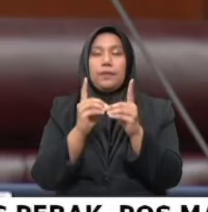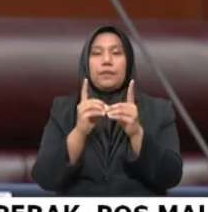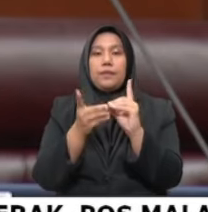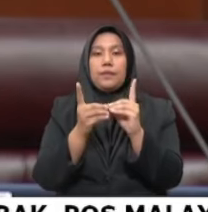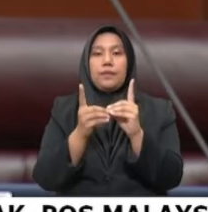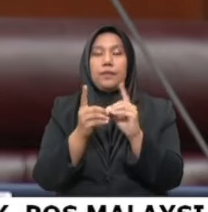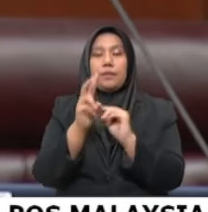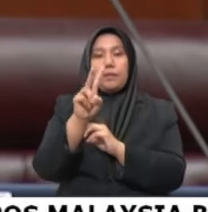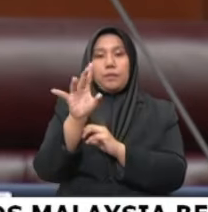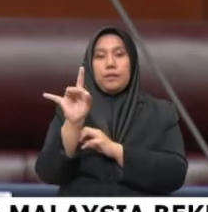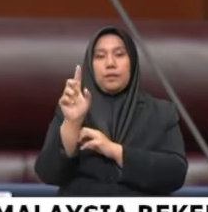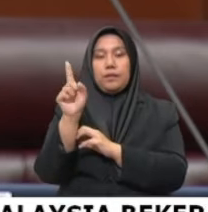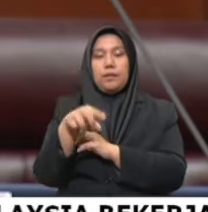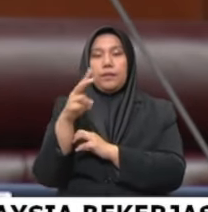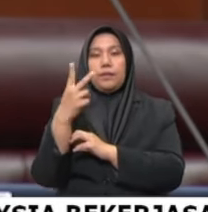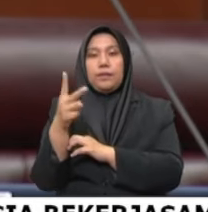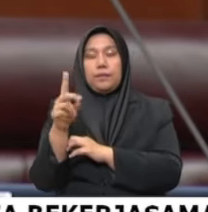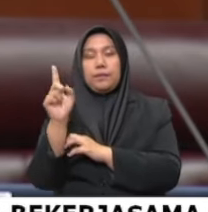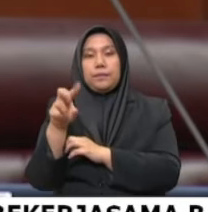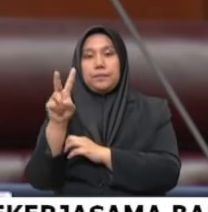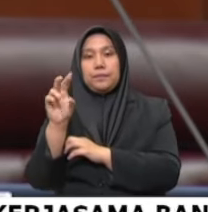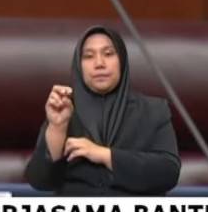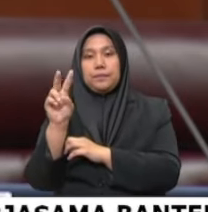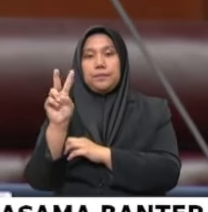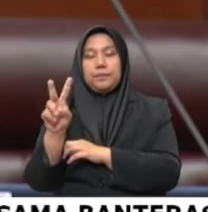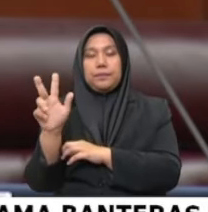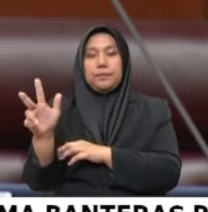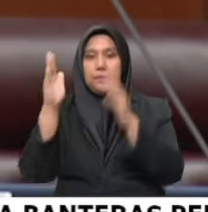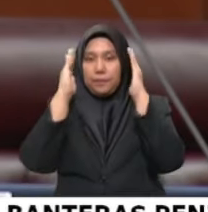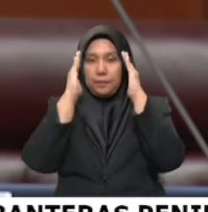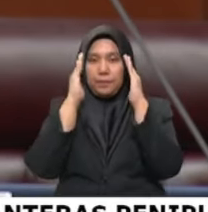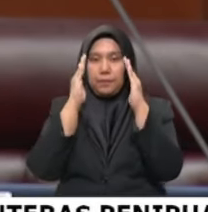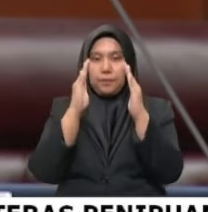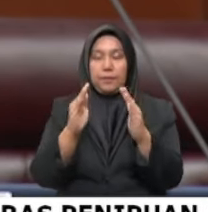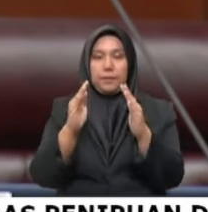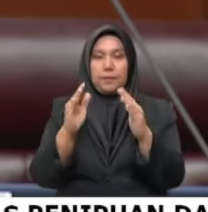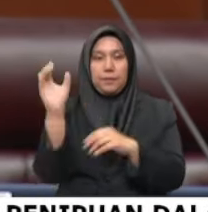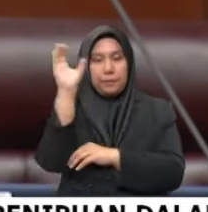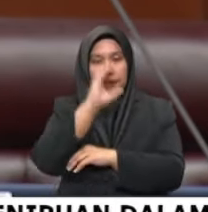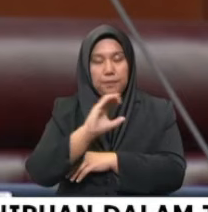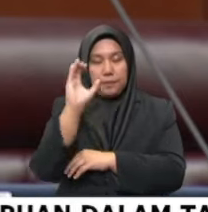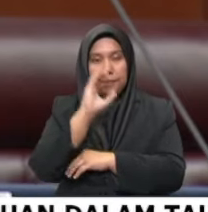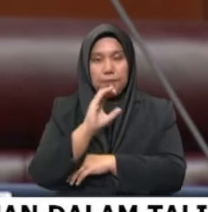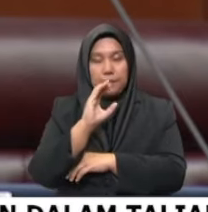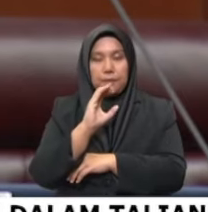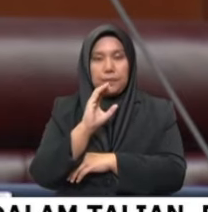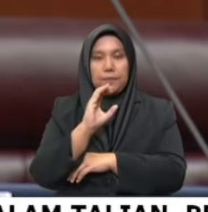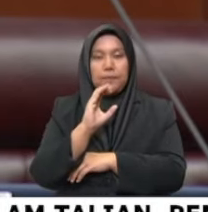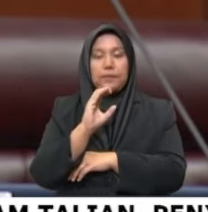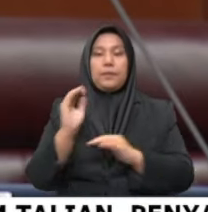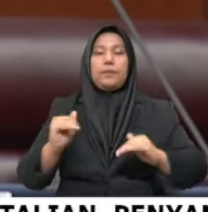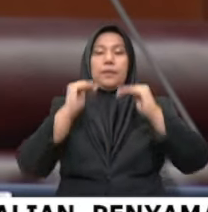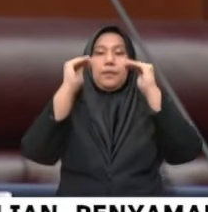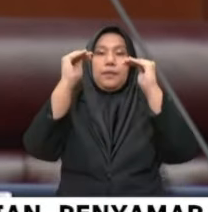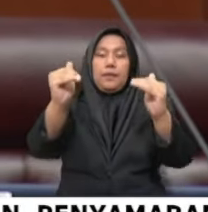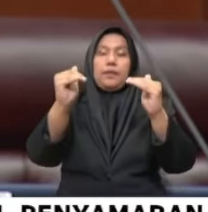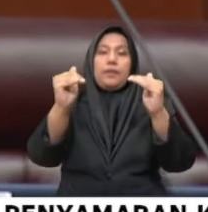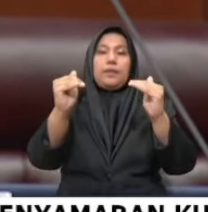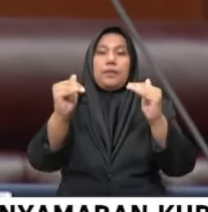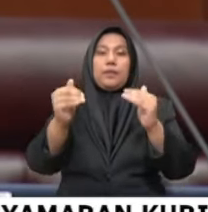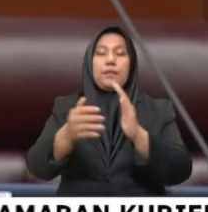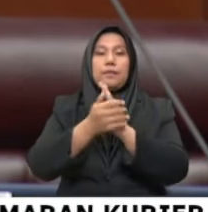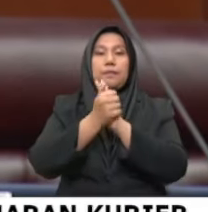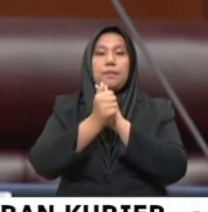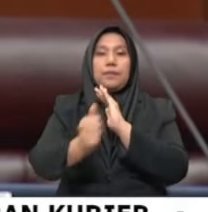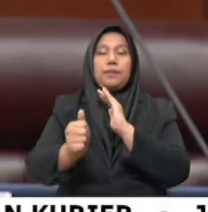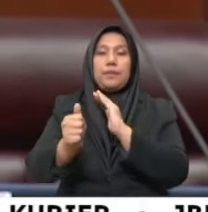28 November 2023, penekanan diberikan kepada pengesanan tahap kompetensi digital pendidik dan